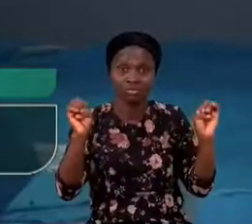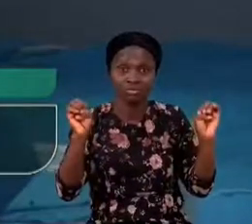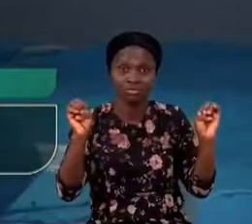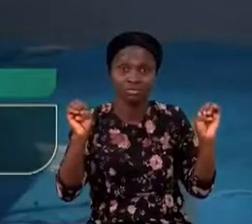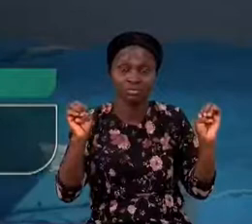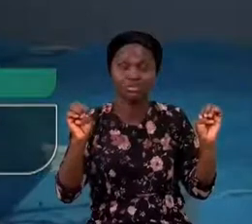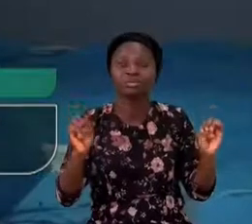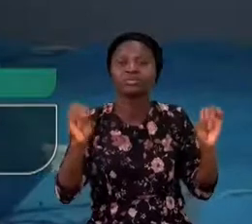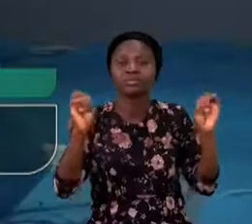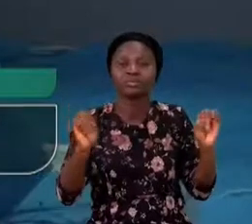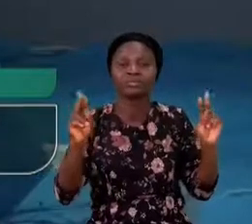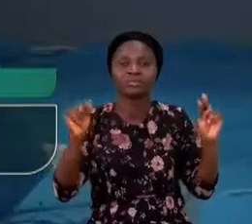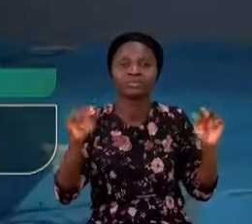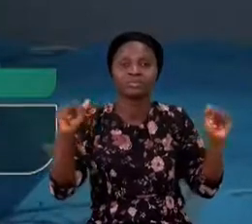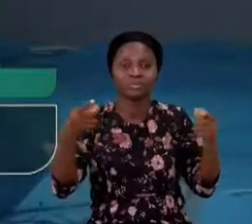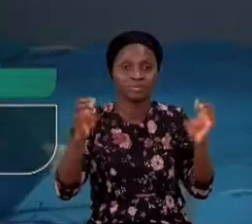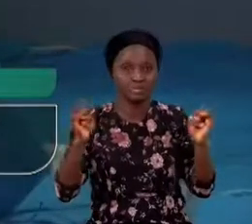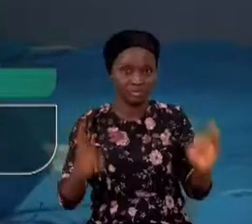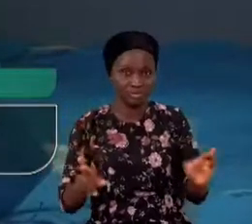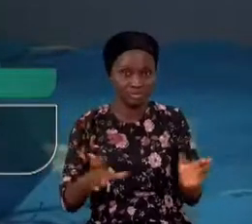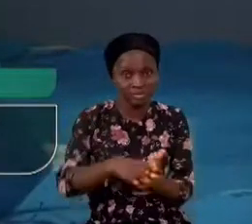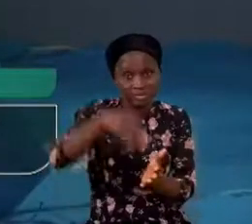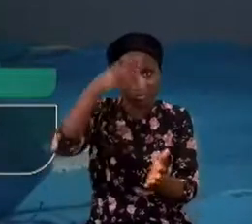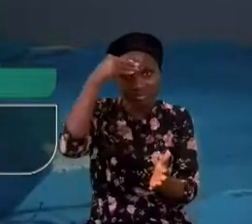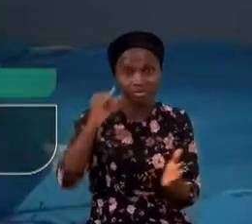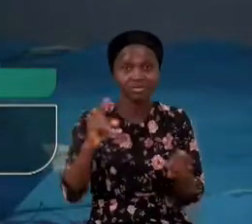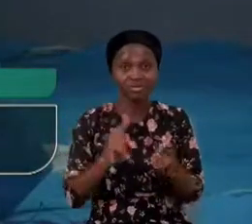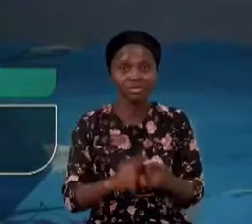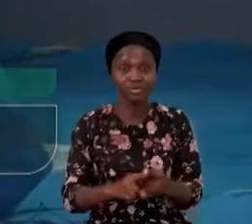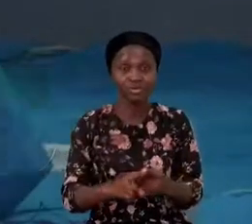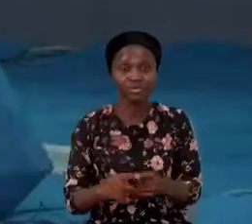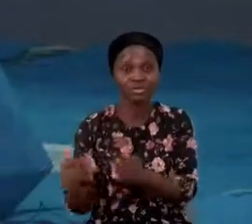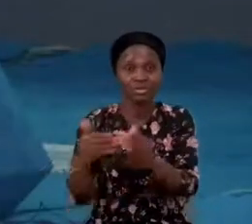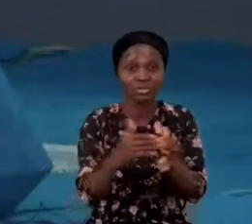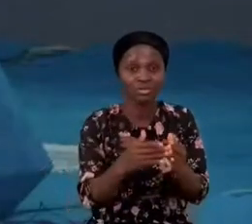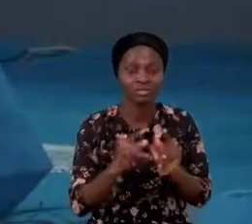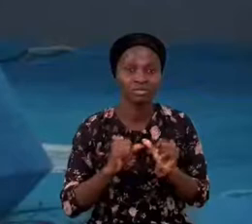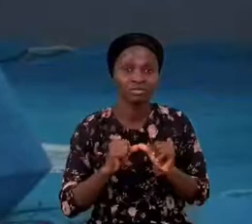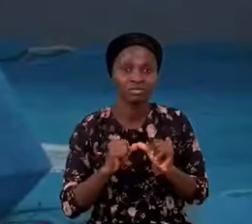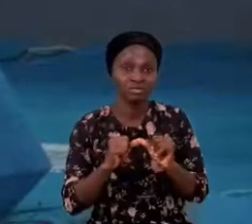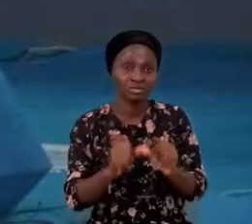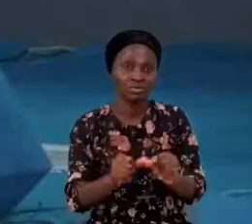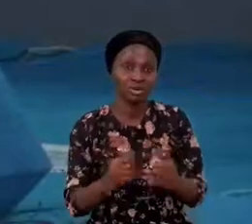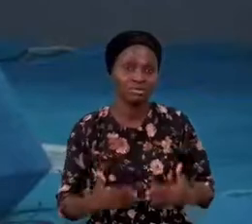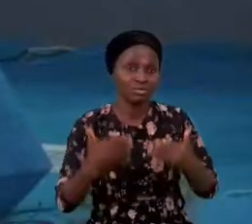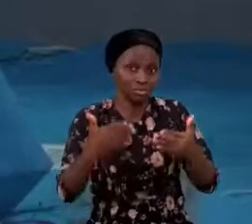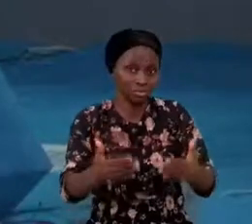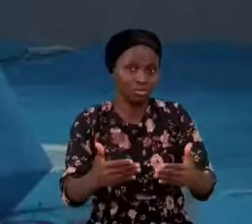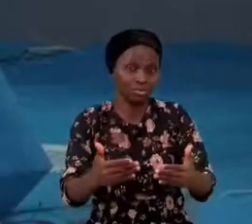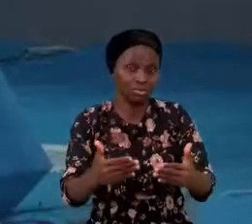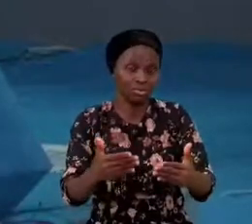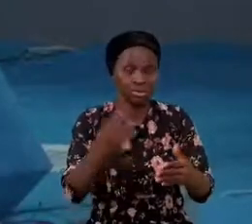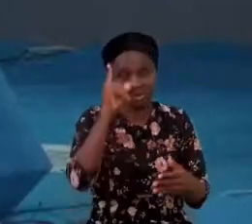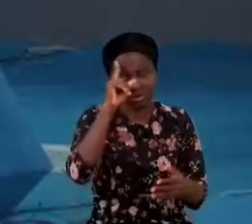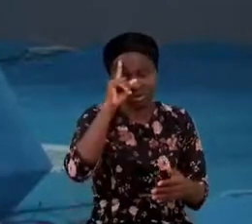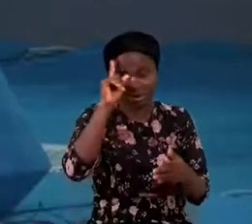vie, là où vous avez tendance à vous appuyer. Ce que vous regardez dans la vie, c'est la direction dans laquelle vous allez. C'est pourquoi le